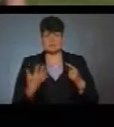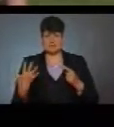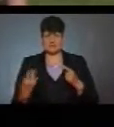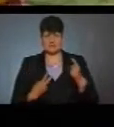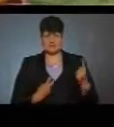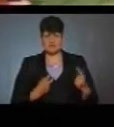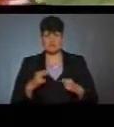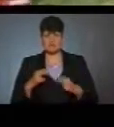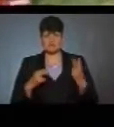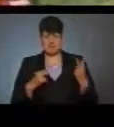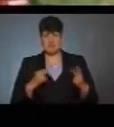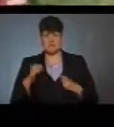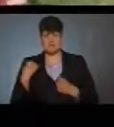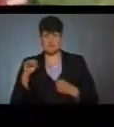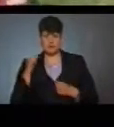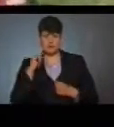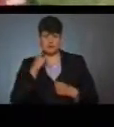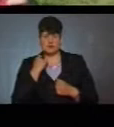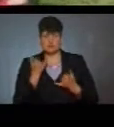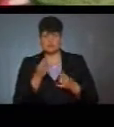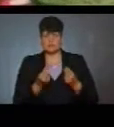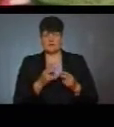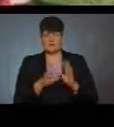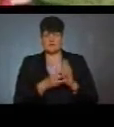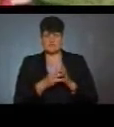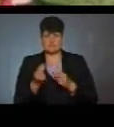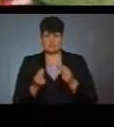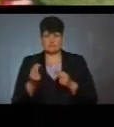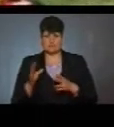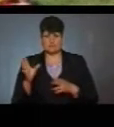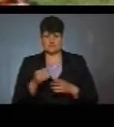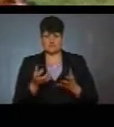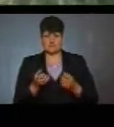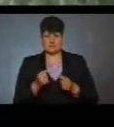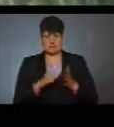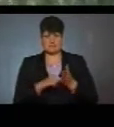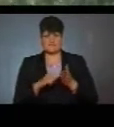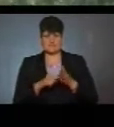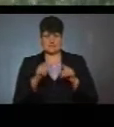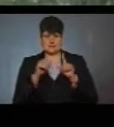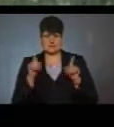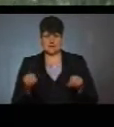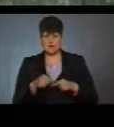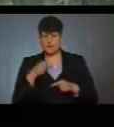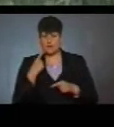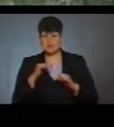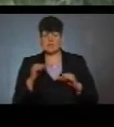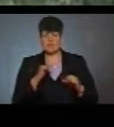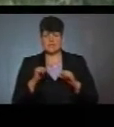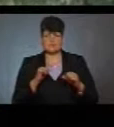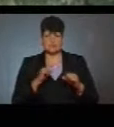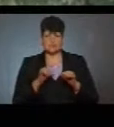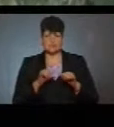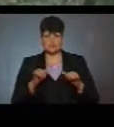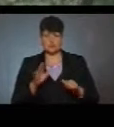Волині. Сьогодні зіграли 8 ігор. Всі учасники отримали відзнаки, каже керівник Тернопільського центру розвитку дівочого